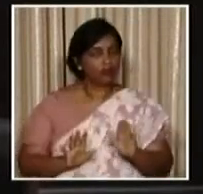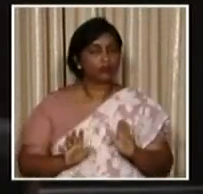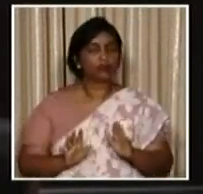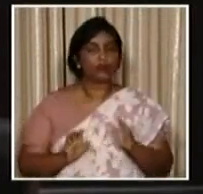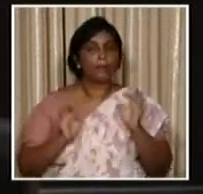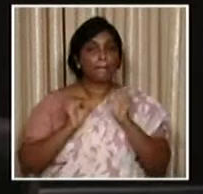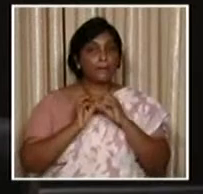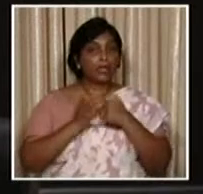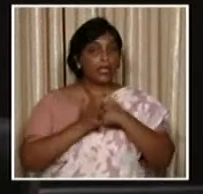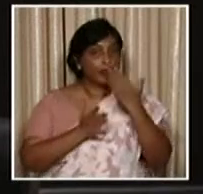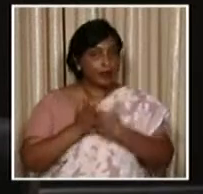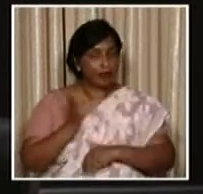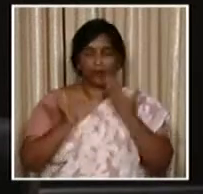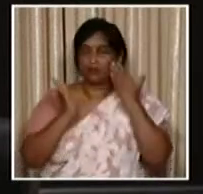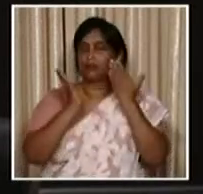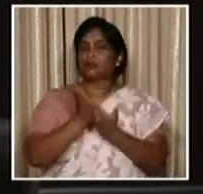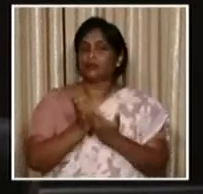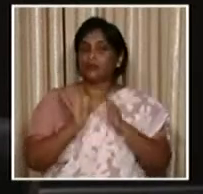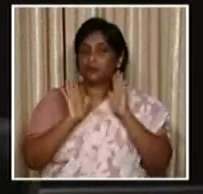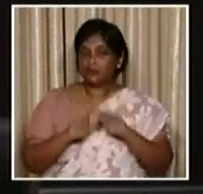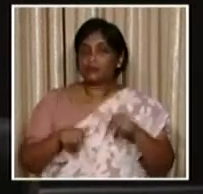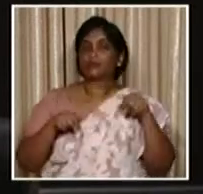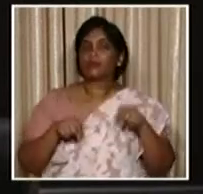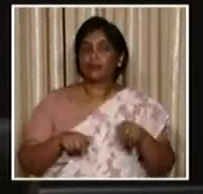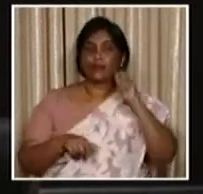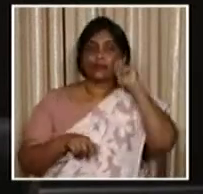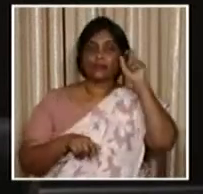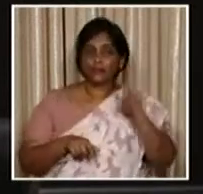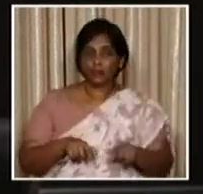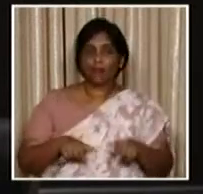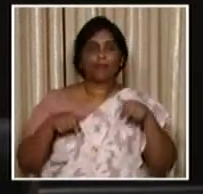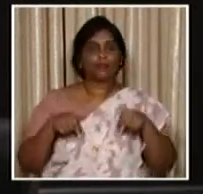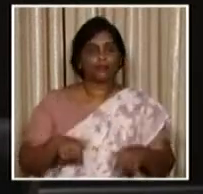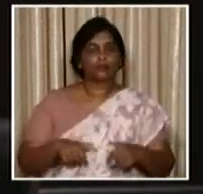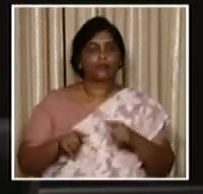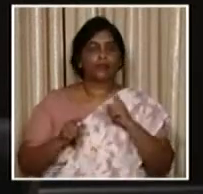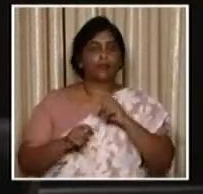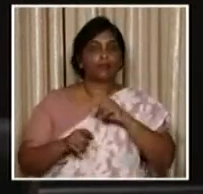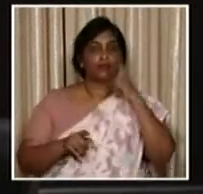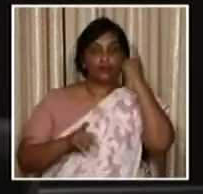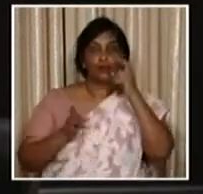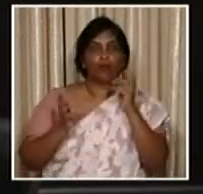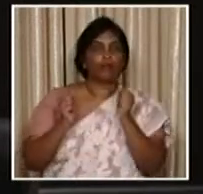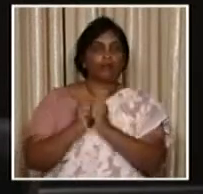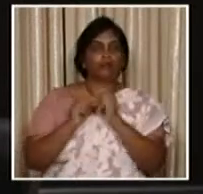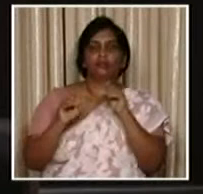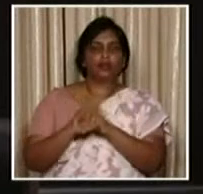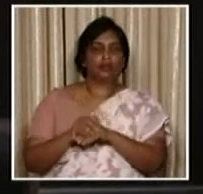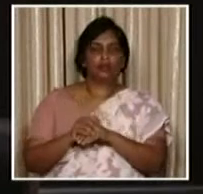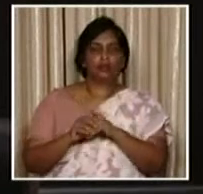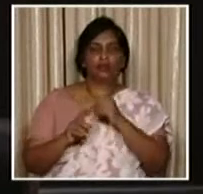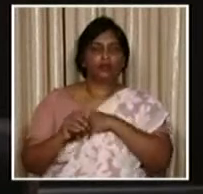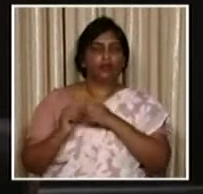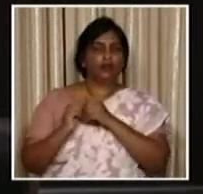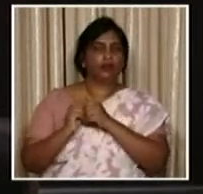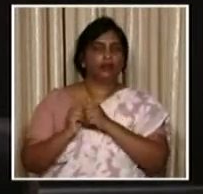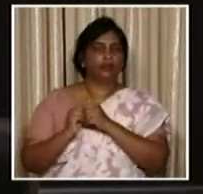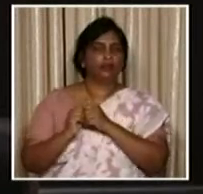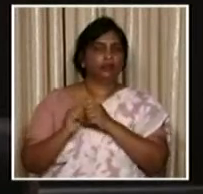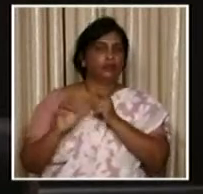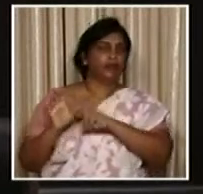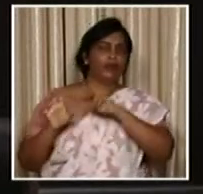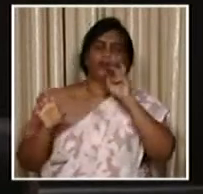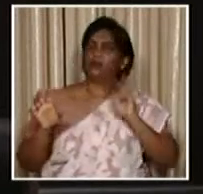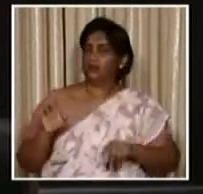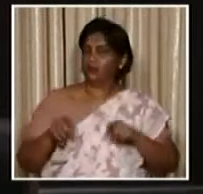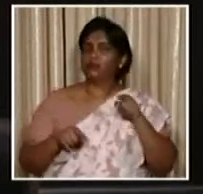බී වාර්තාවකින් ඉදිරිපත් කළා. හැබැයි දැන් ඒ පුජ්‍යලයා අද වෙද්දි බුද්ධි සේවාවෙන් නැහැ. ඒ පුජ්‍යලයා බුද්ධි සේවාවෙන් ඉවත්